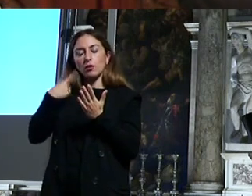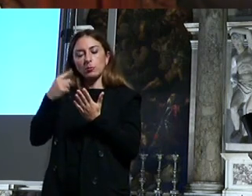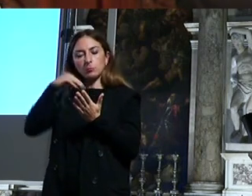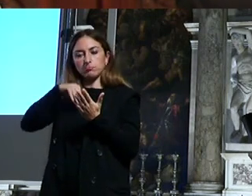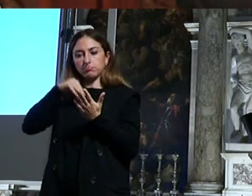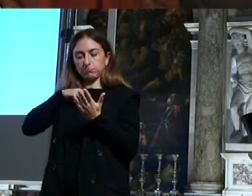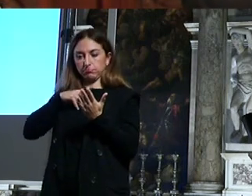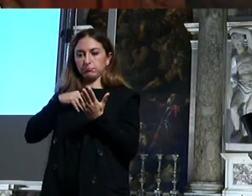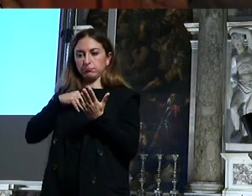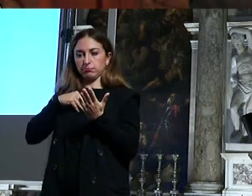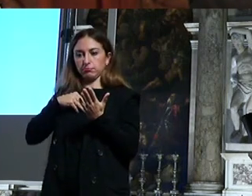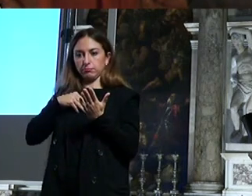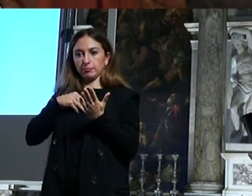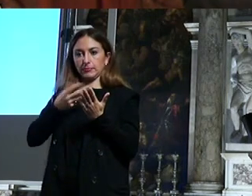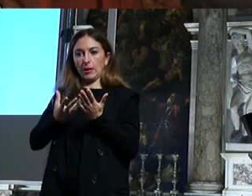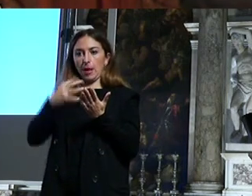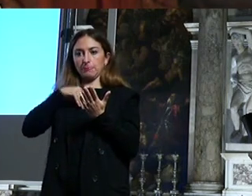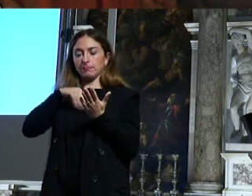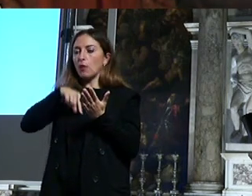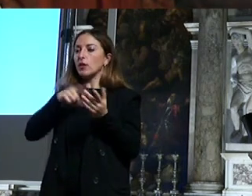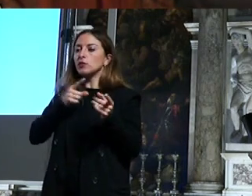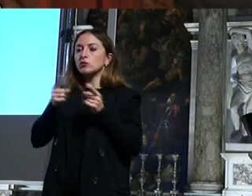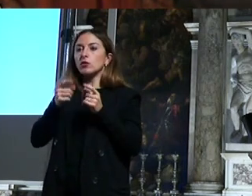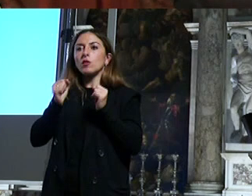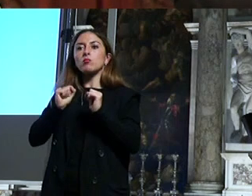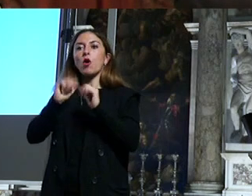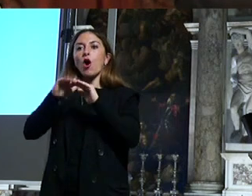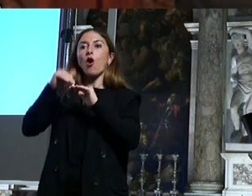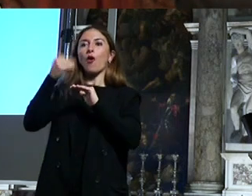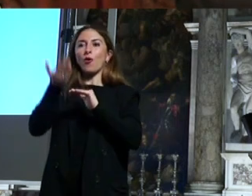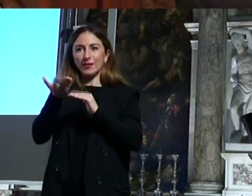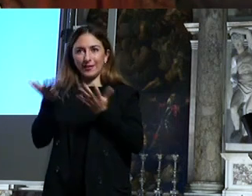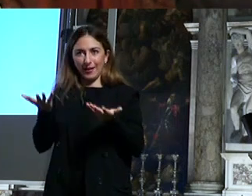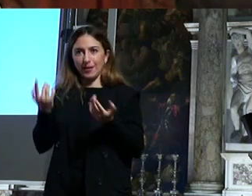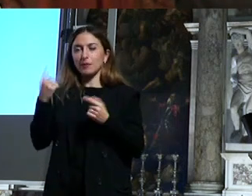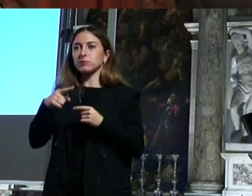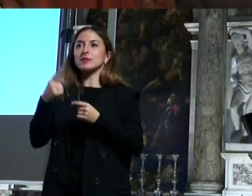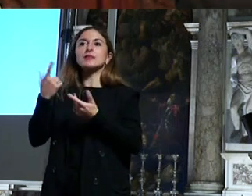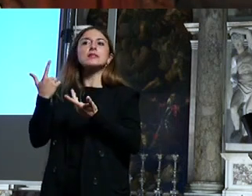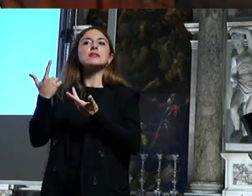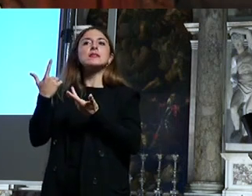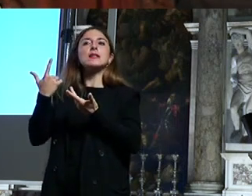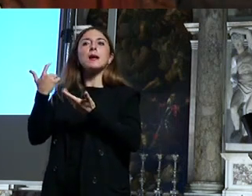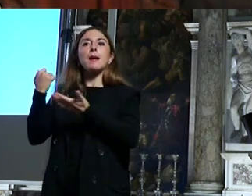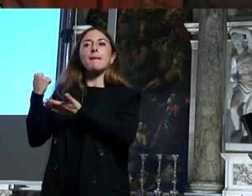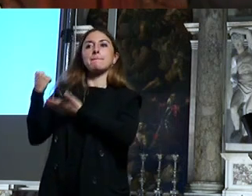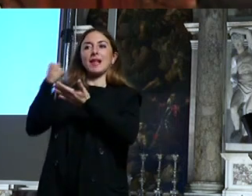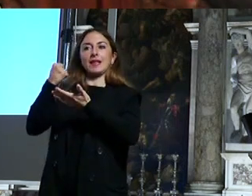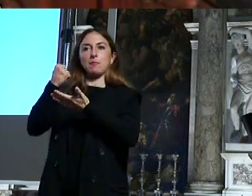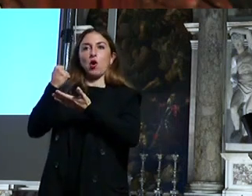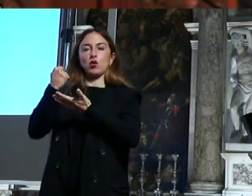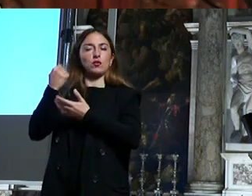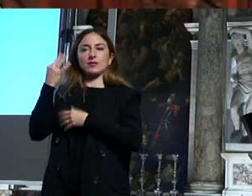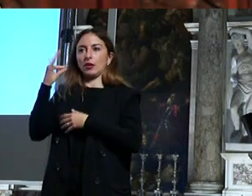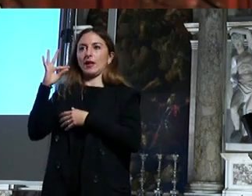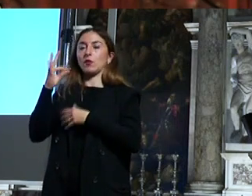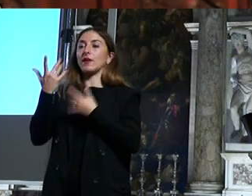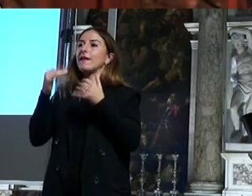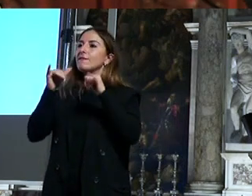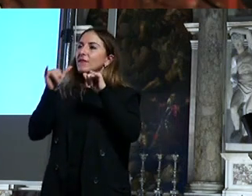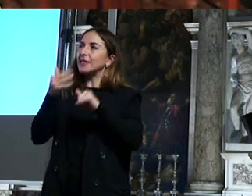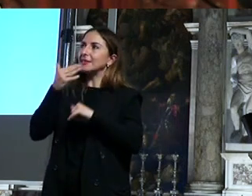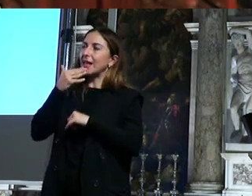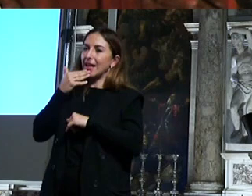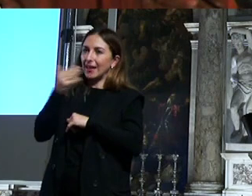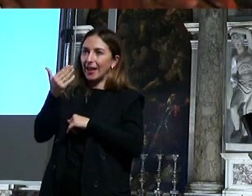questo caso si riesce ad andare un po' più in là, e secondo me questo è un patrimonio straordinario. Quindi Venezia,